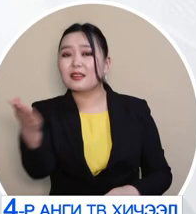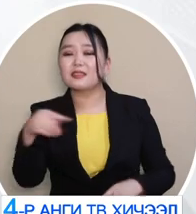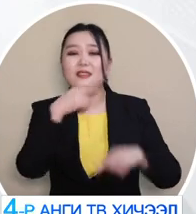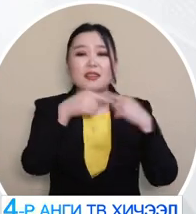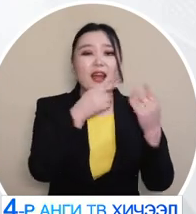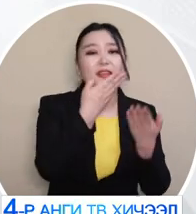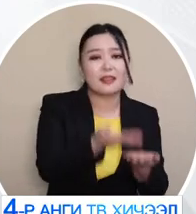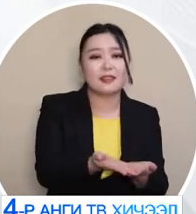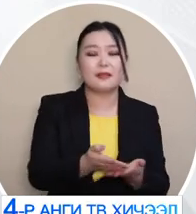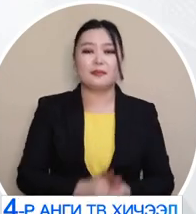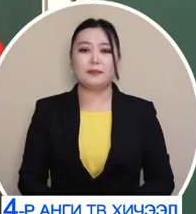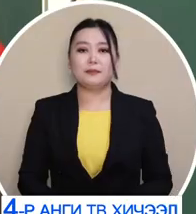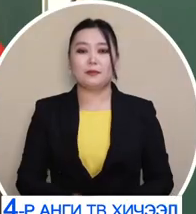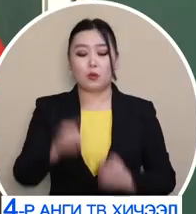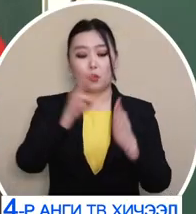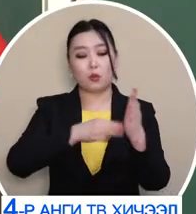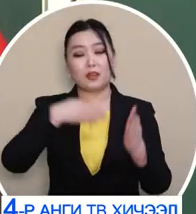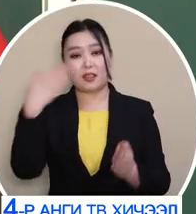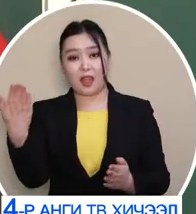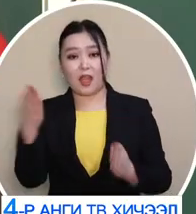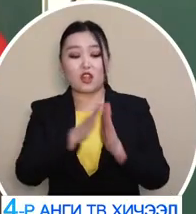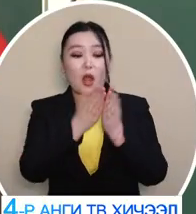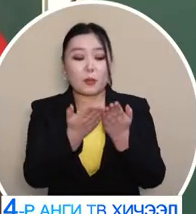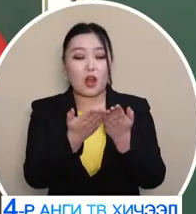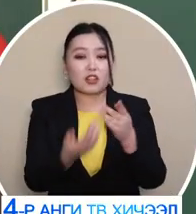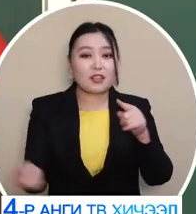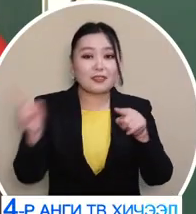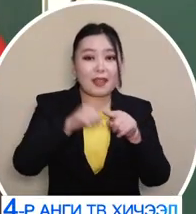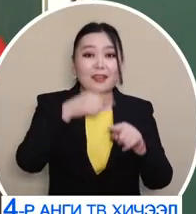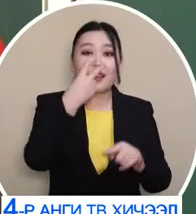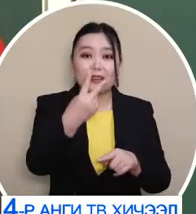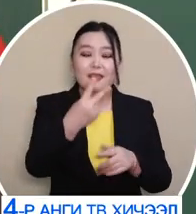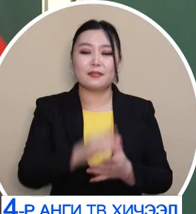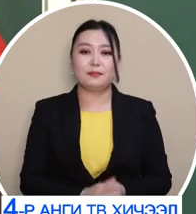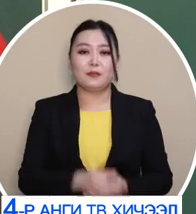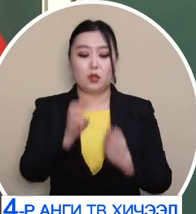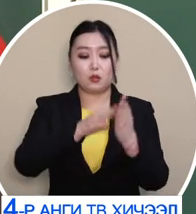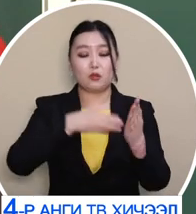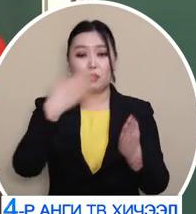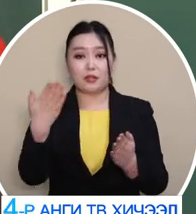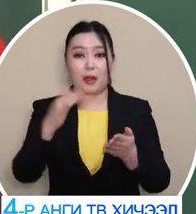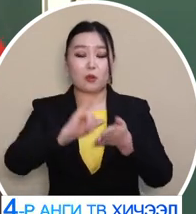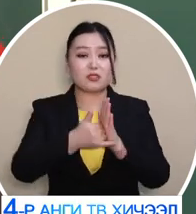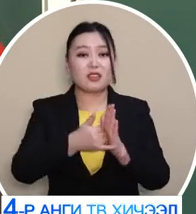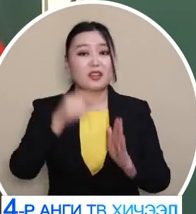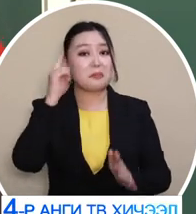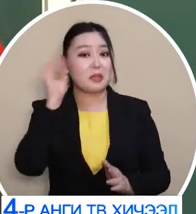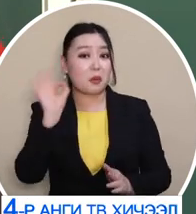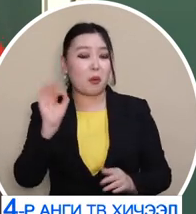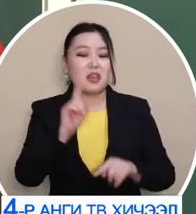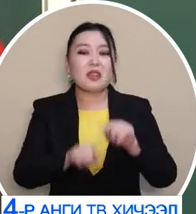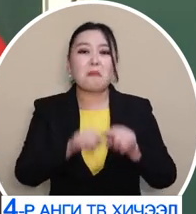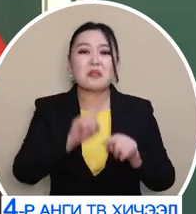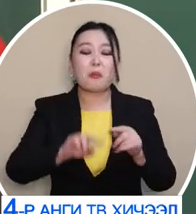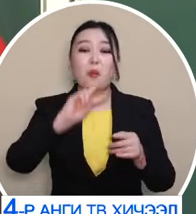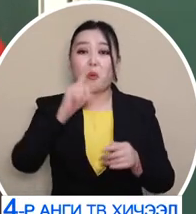захий. За шүлгээ сурахч хэсэ иргэн харъя. За шүлэгт маань утгыг нь мэдэхгүй ямар үгс гарч